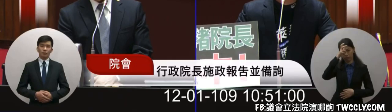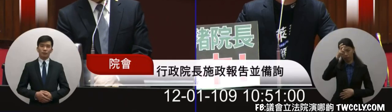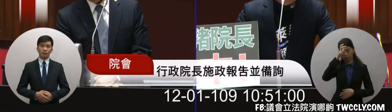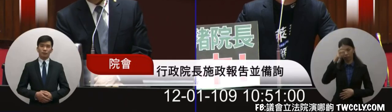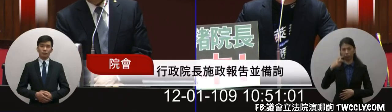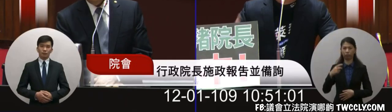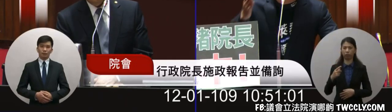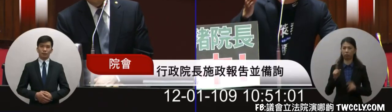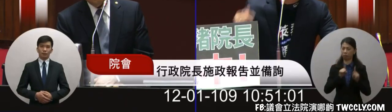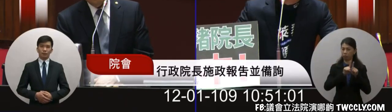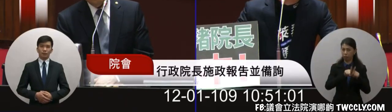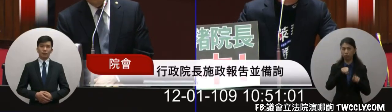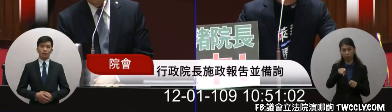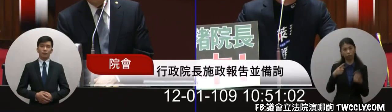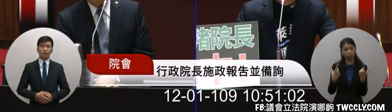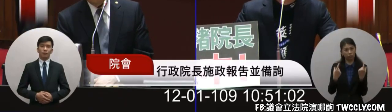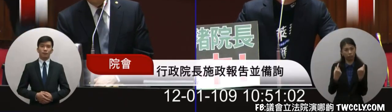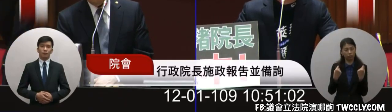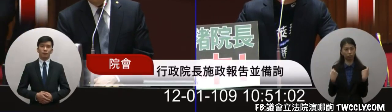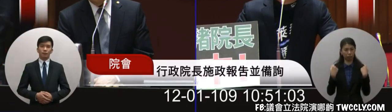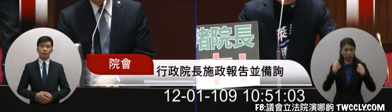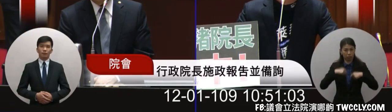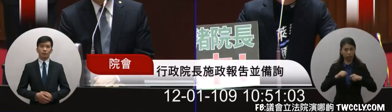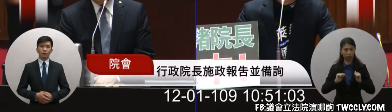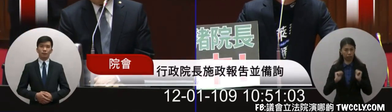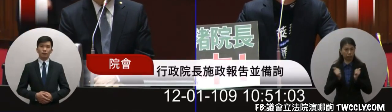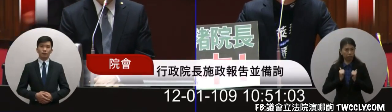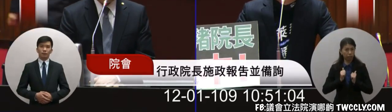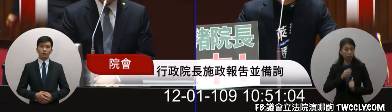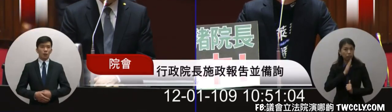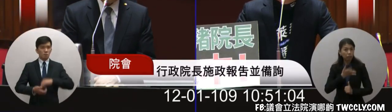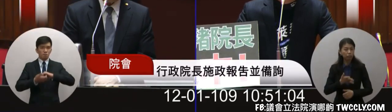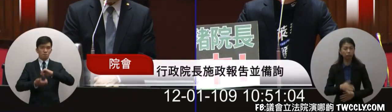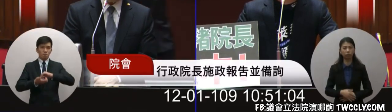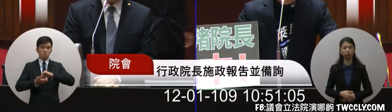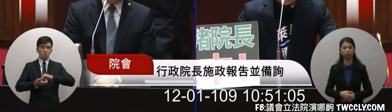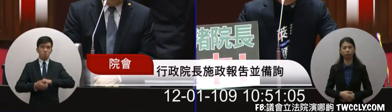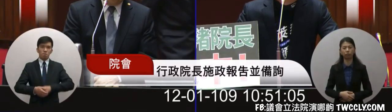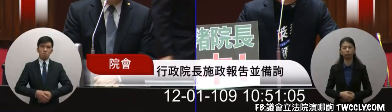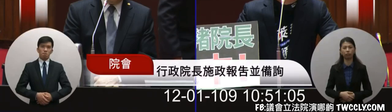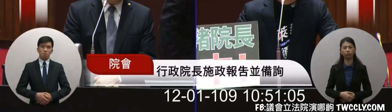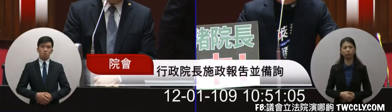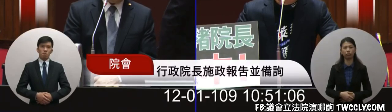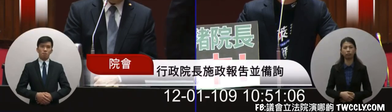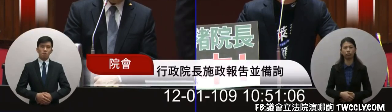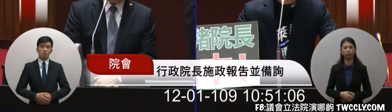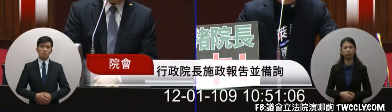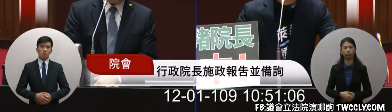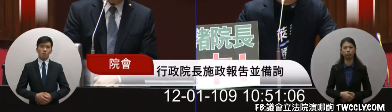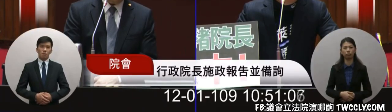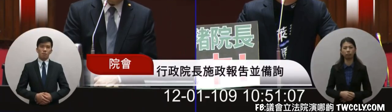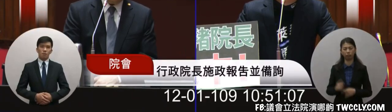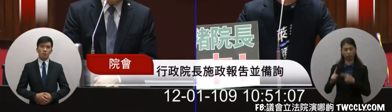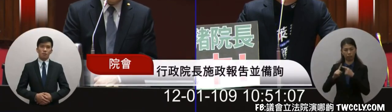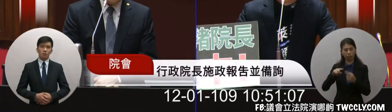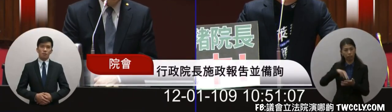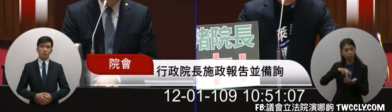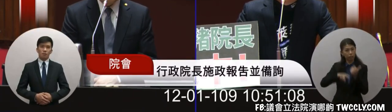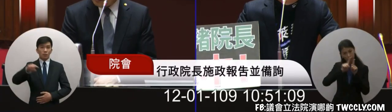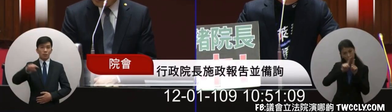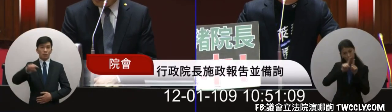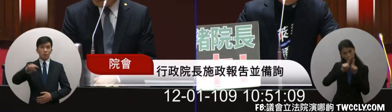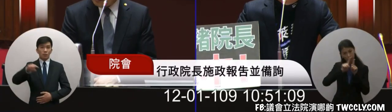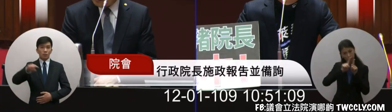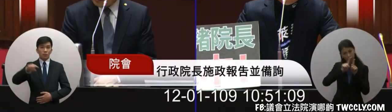出来的时候，是不是也跟您一样都是穿着西装领带？ 不一定， 也不一定。好，那来立法院呢？ 他